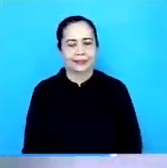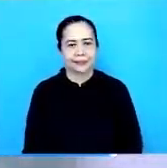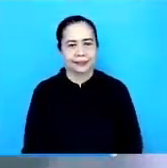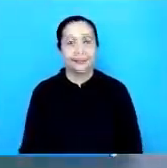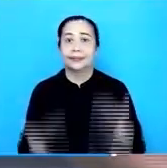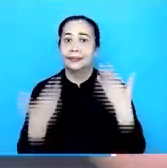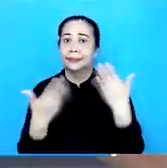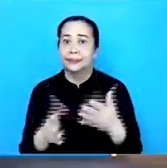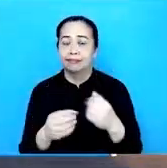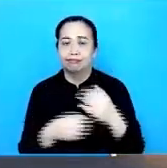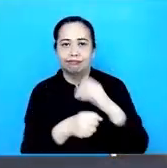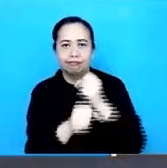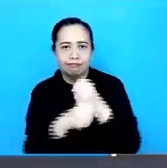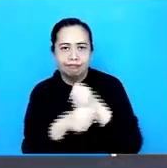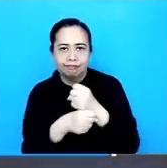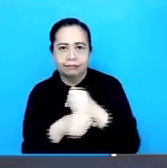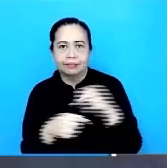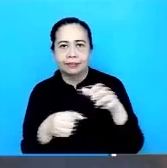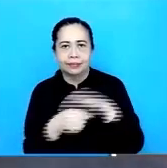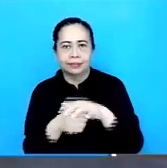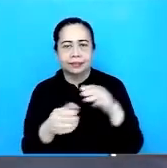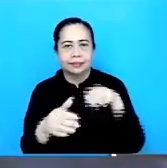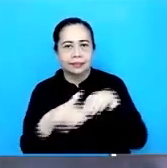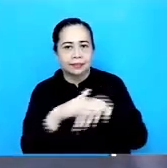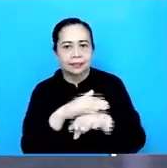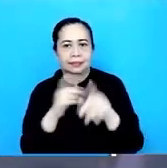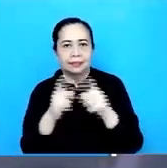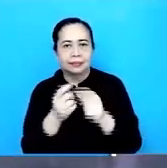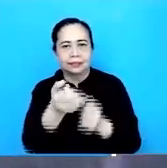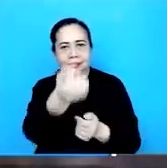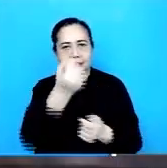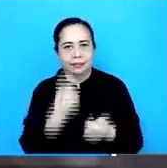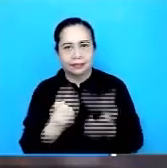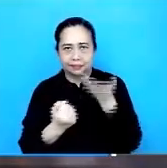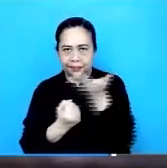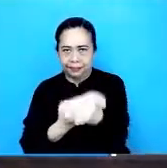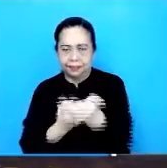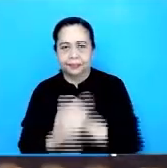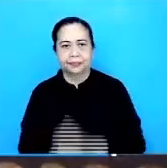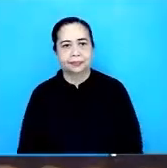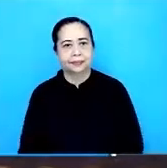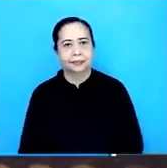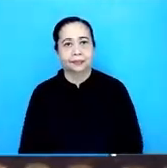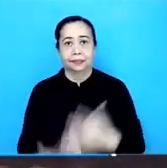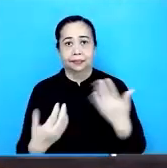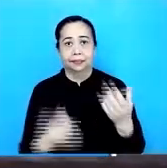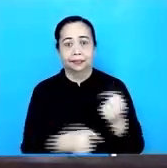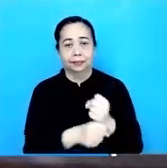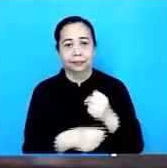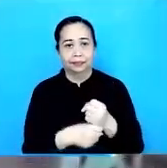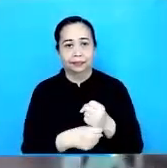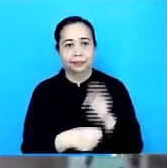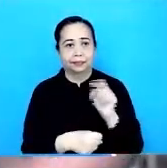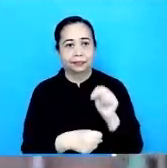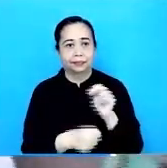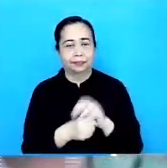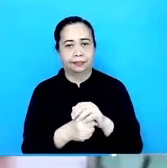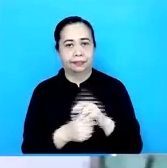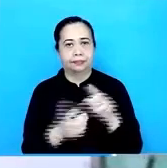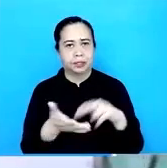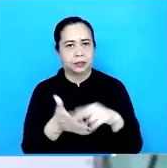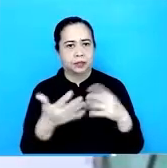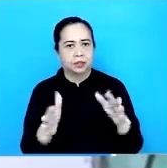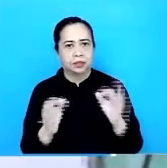Pagkatapos ihulma ng mga hopya, dadaan naman ito sa baking process. Pag minuto, kailangan meron kaming marker. Kasi kung